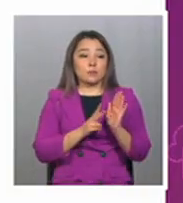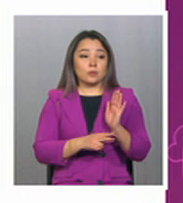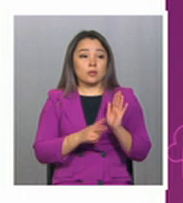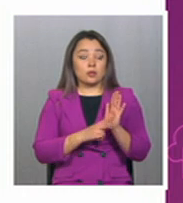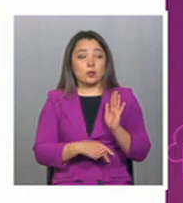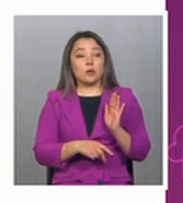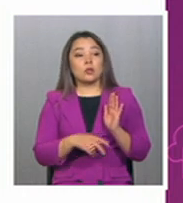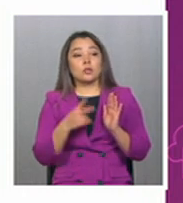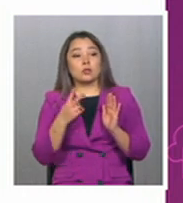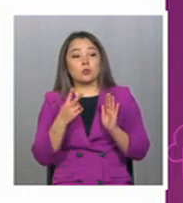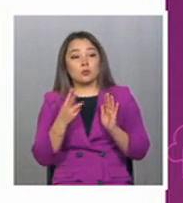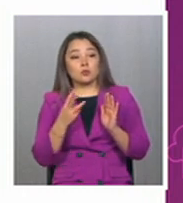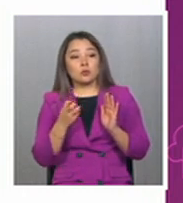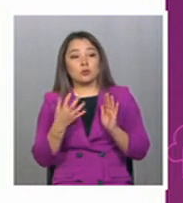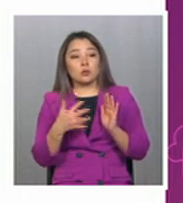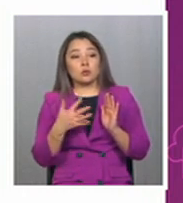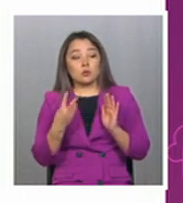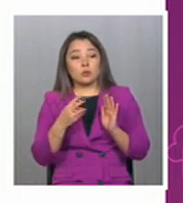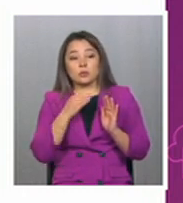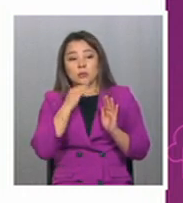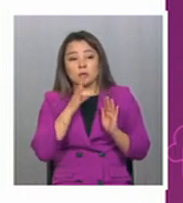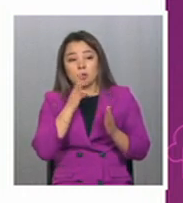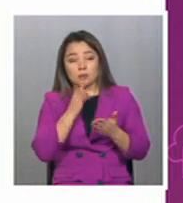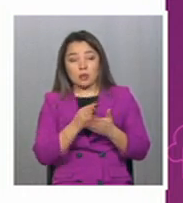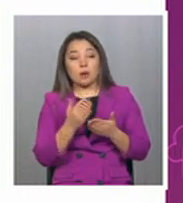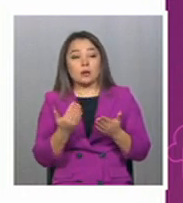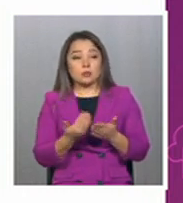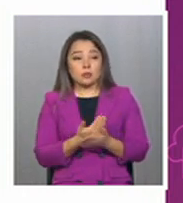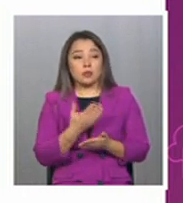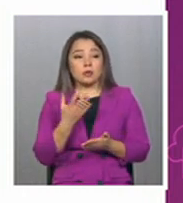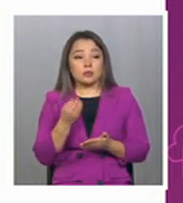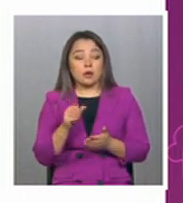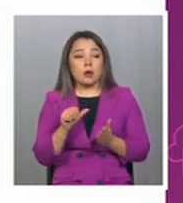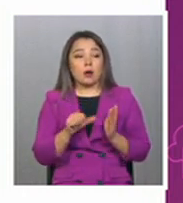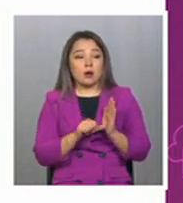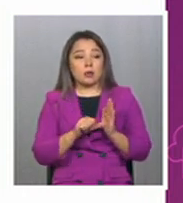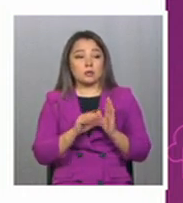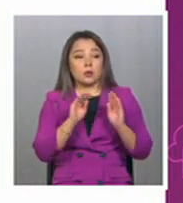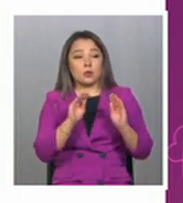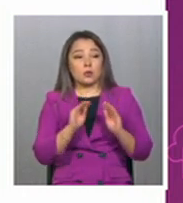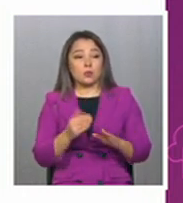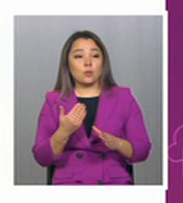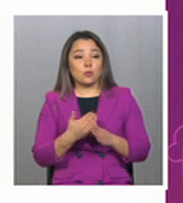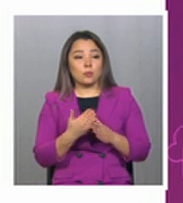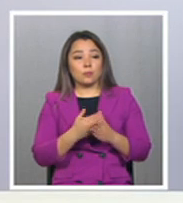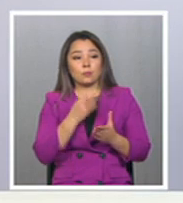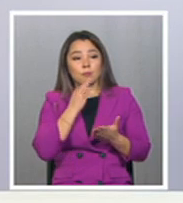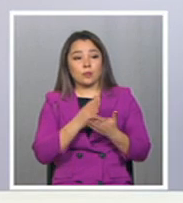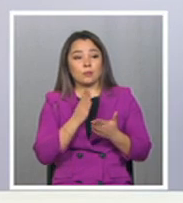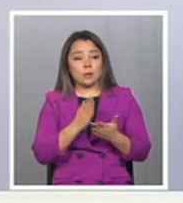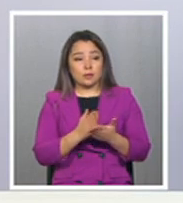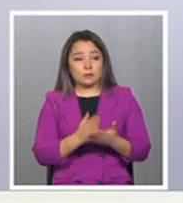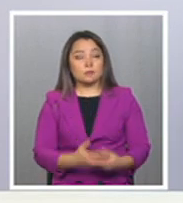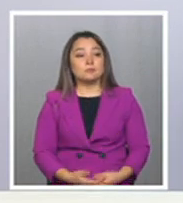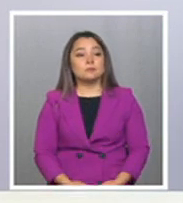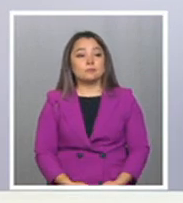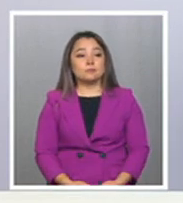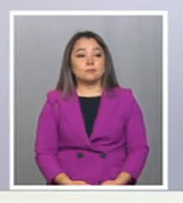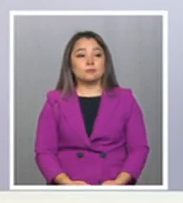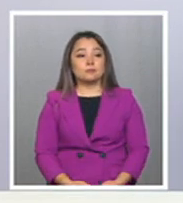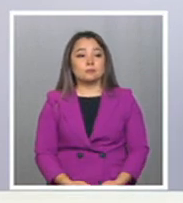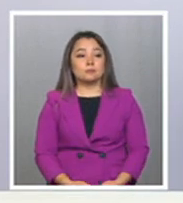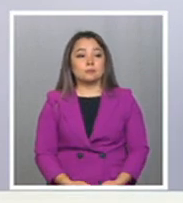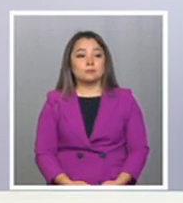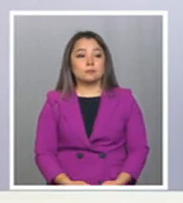70-353-ке бөлу үшін тағы да жеткіліксіз. Сондықтан қасына мына 6-ны көмекке түсіреміз балалар. Жақсы. Олай